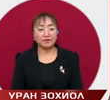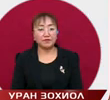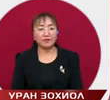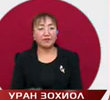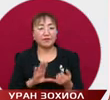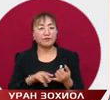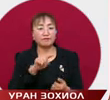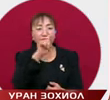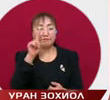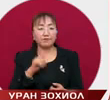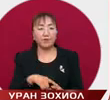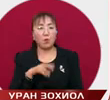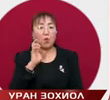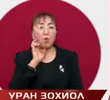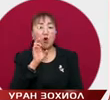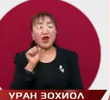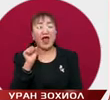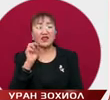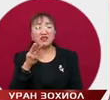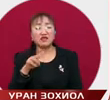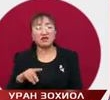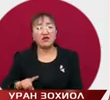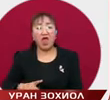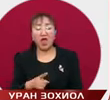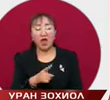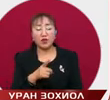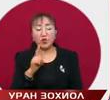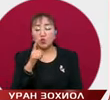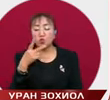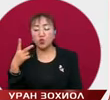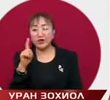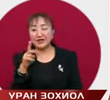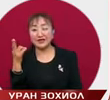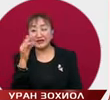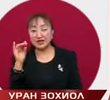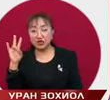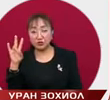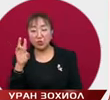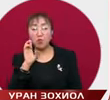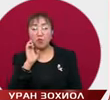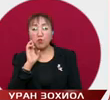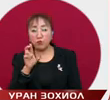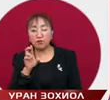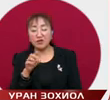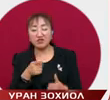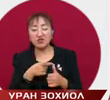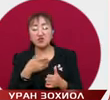Дараагийн асуулт: Боратыг яагаад хүүхдийн бор химээн нэрлсэн бэ? За хүүхдүүдээ